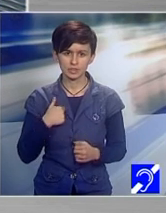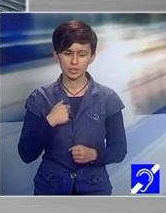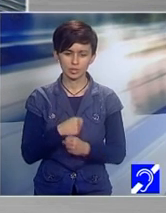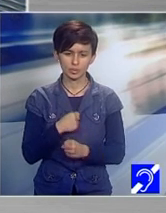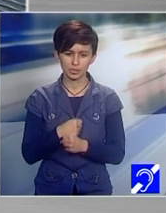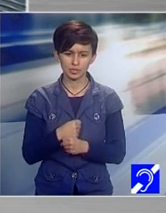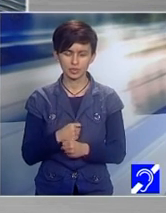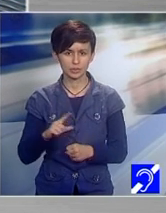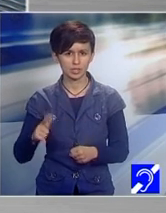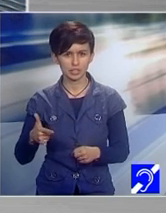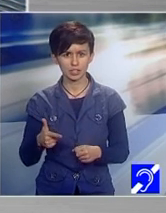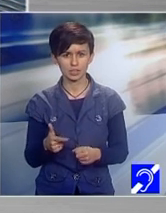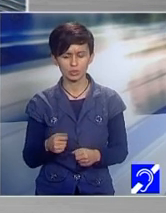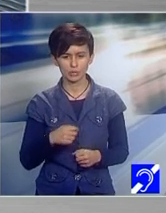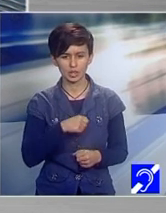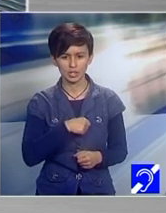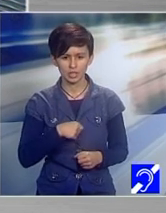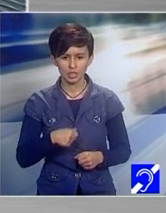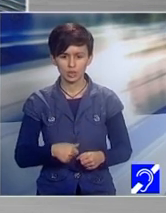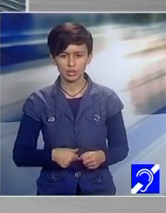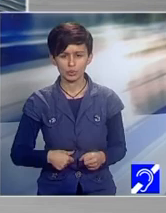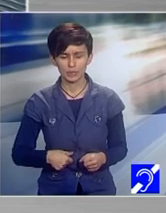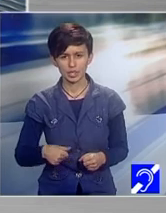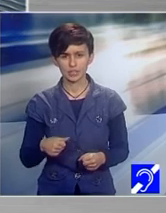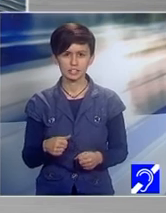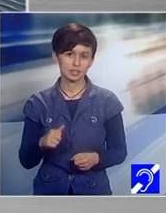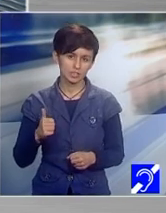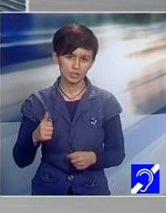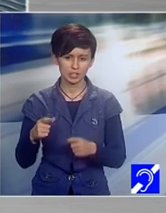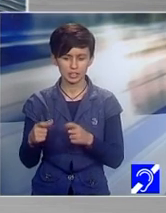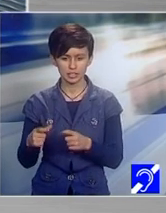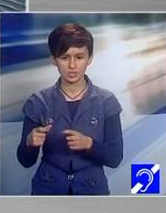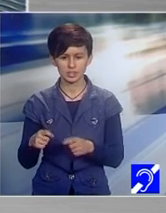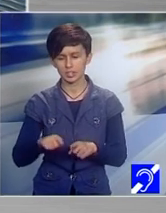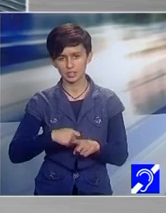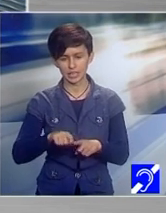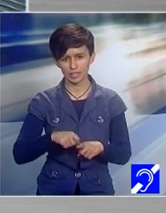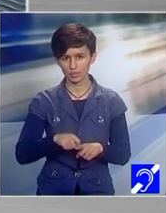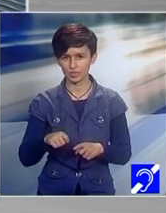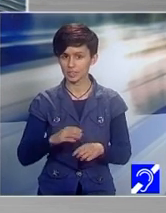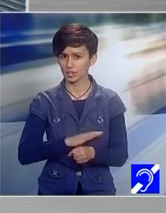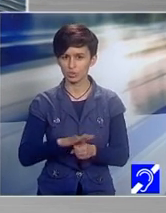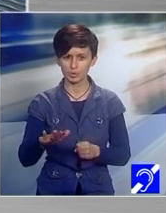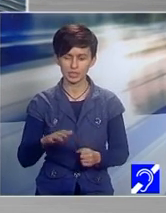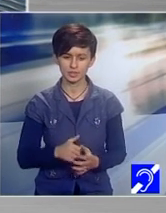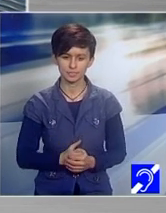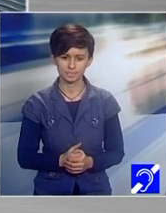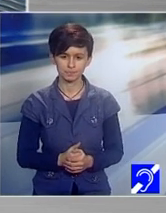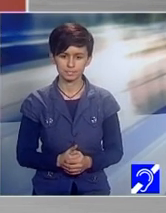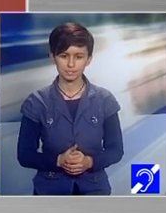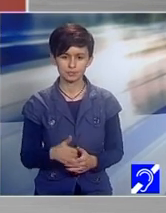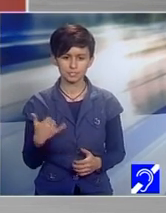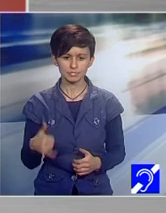am făcut a doua operație în una din sălile de operație, din renovate complet, și chiar astăzi am început